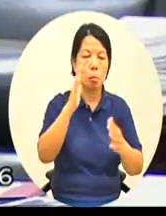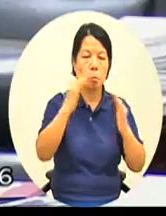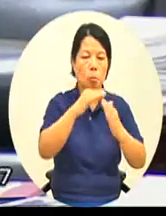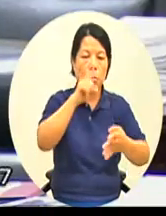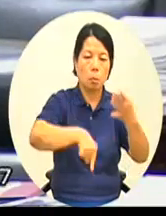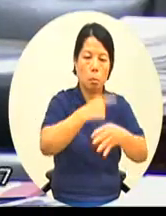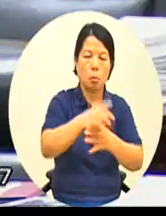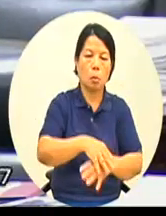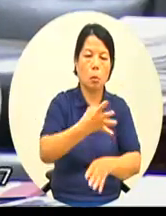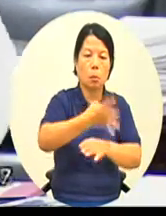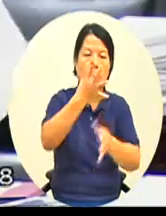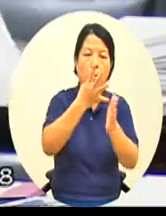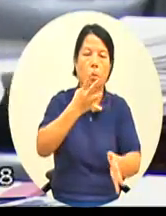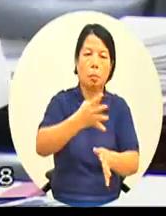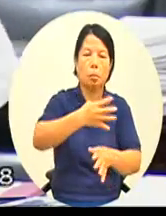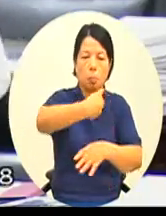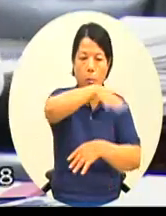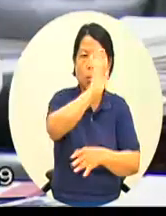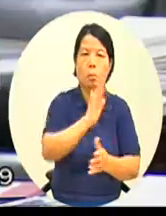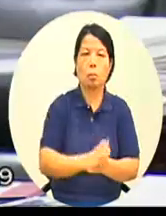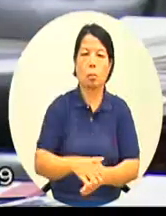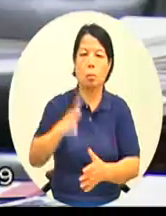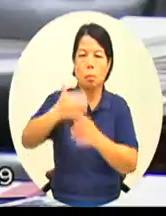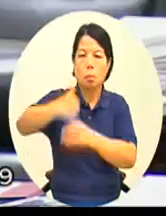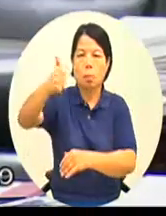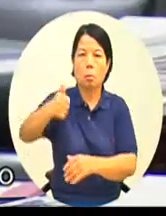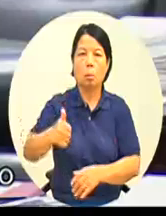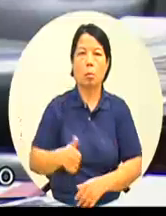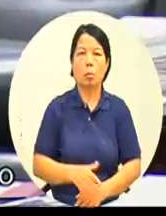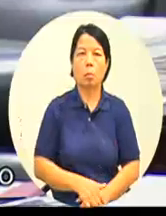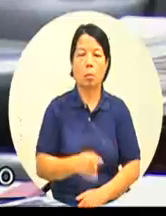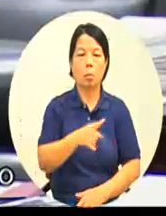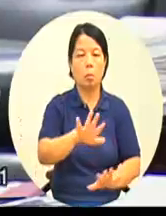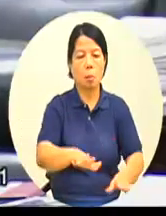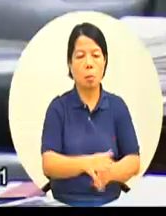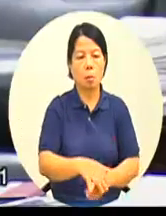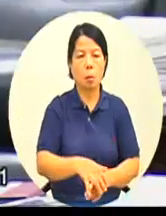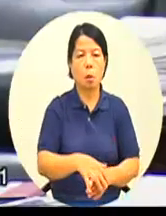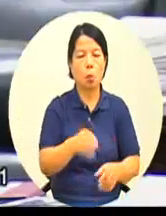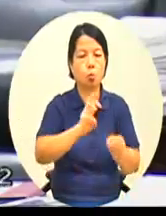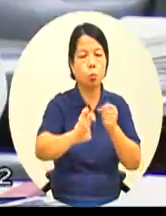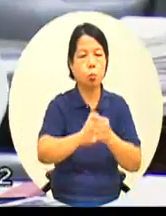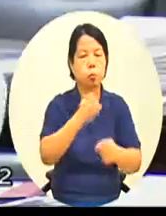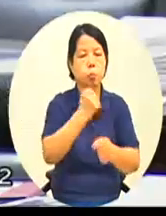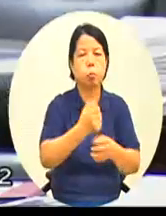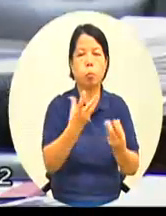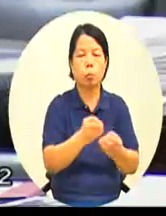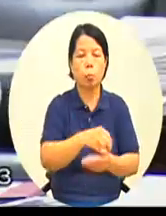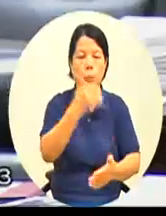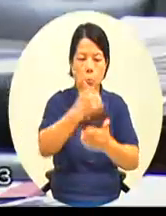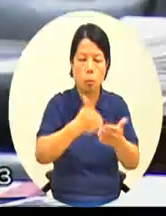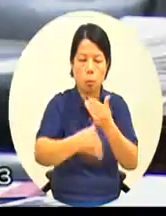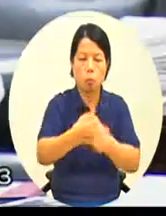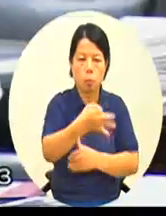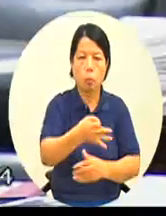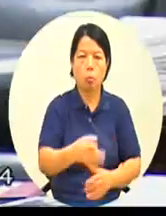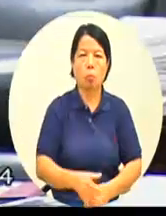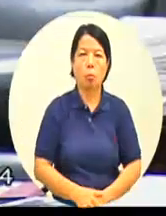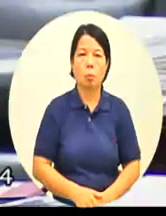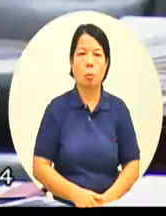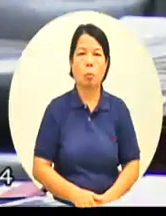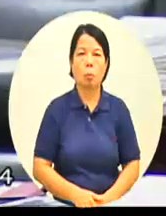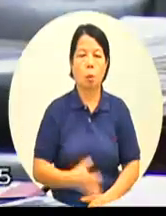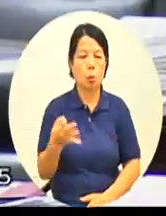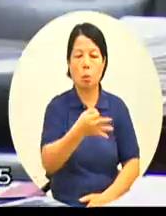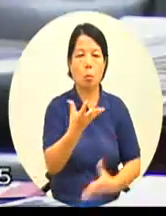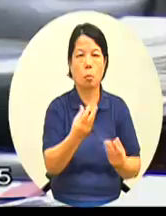离开。那在业者的立场认为说，你因为你这个半小时没做啊，当然我就要给你扣薪资嘛，这个不我就不给